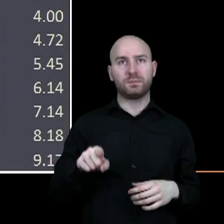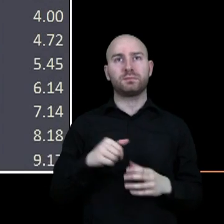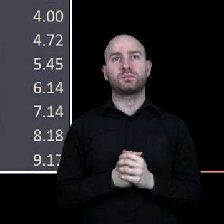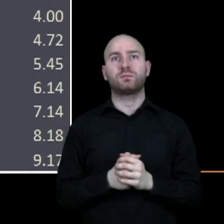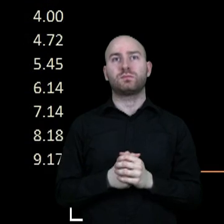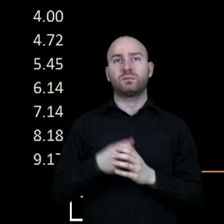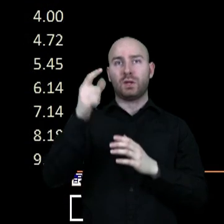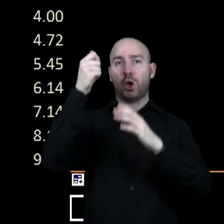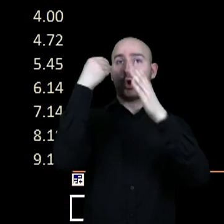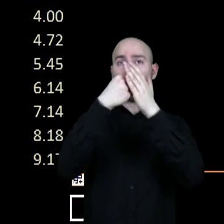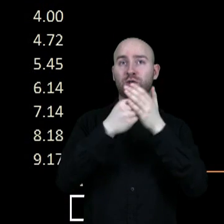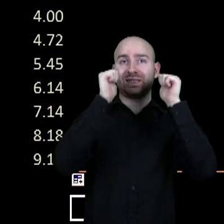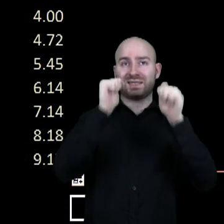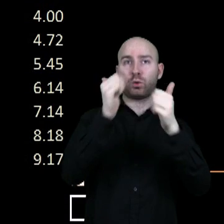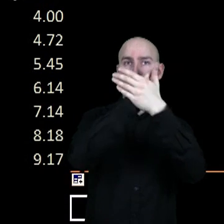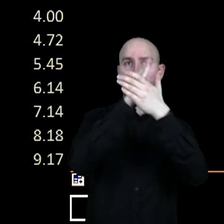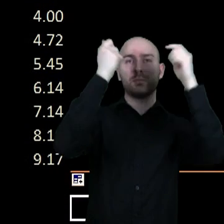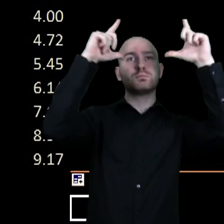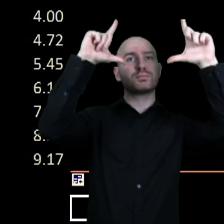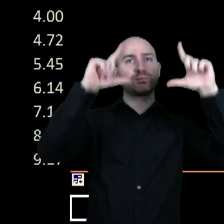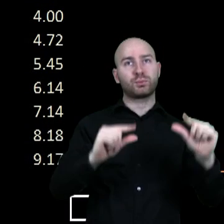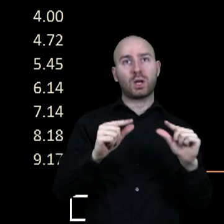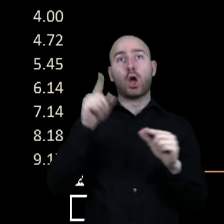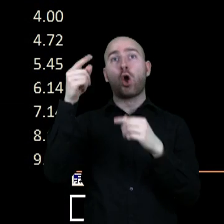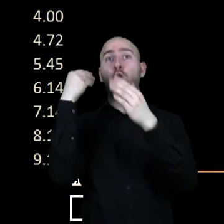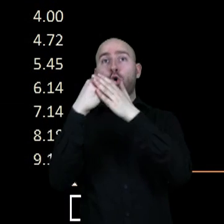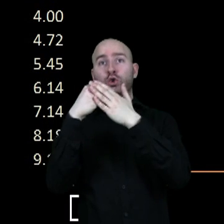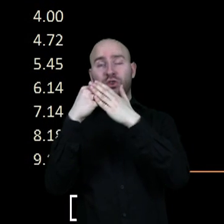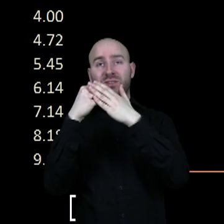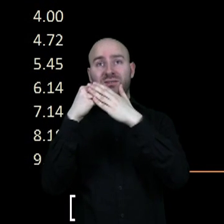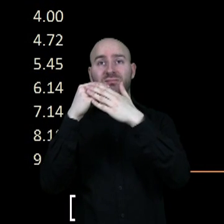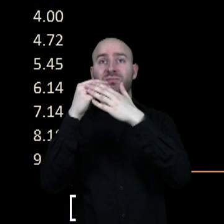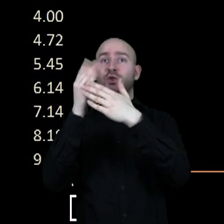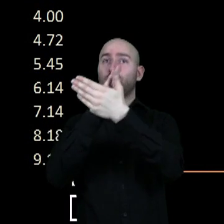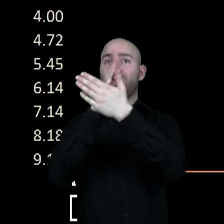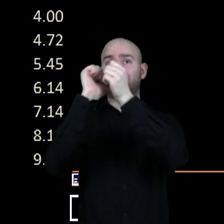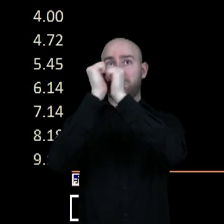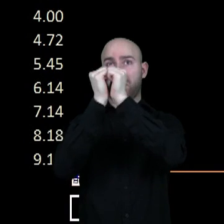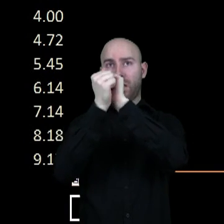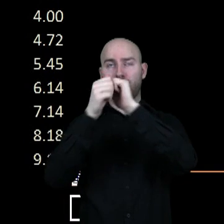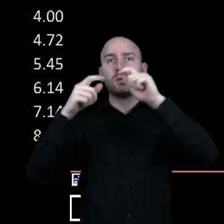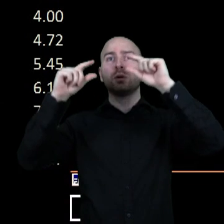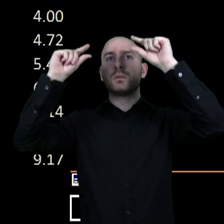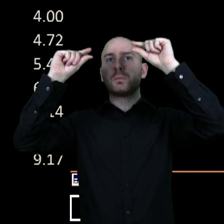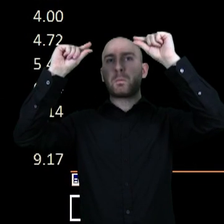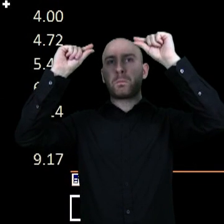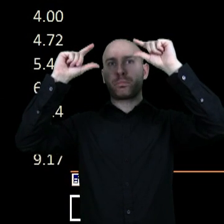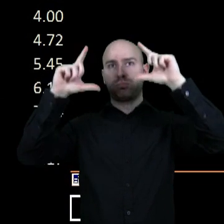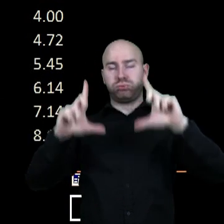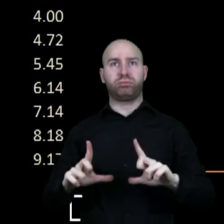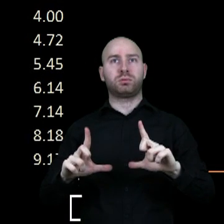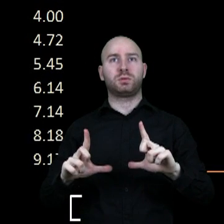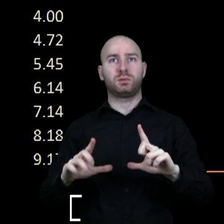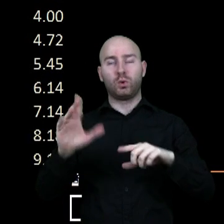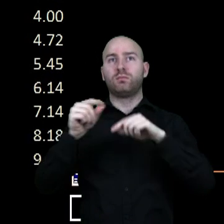Ciekawe rezultat. Średnie koszty stałe malały, bo stała suma rozkładała się na coraz więcej linijek, a średnie koszty